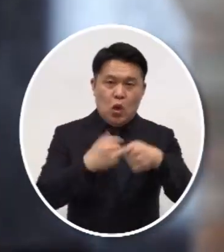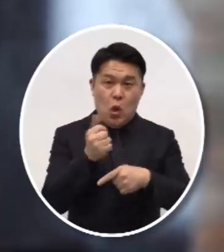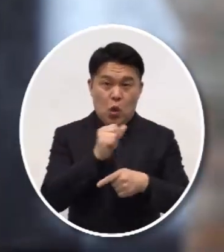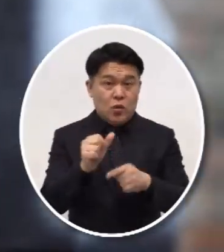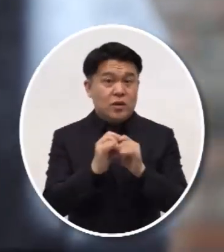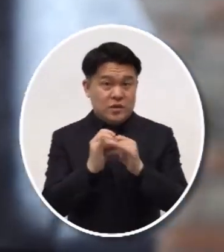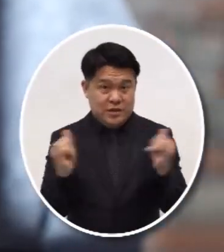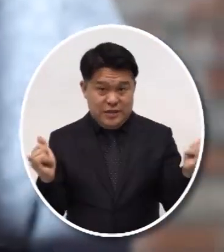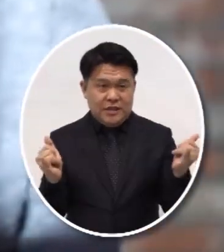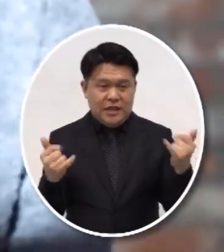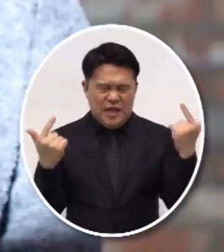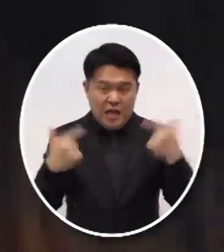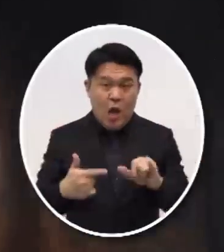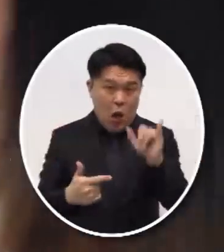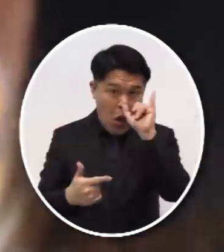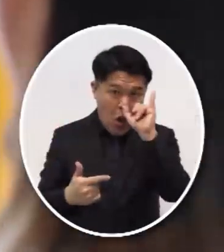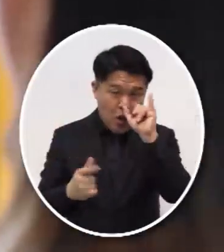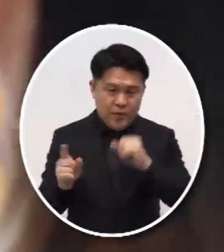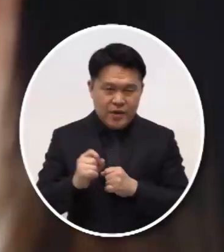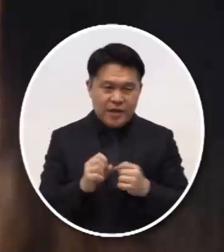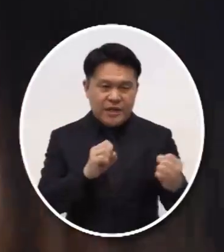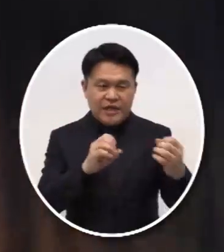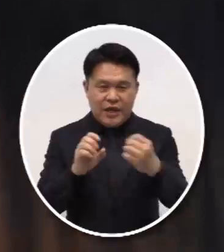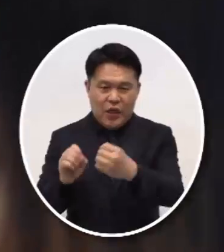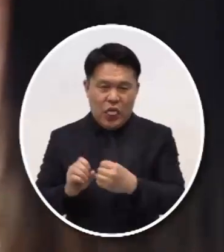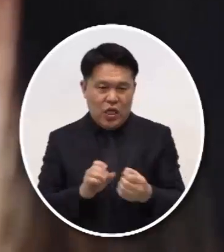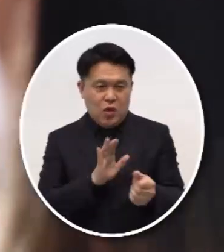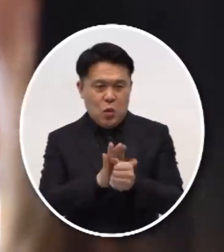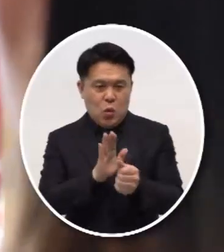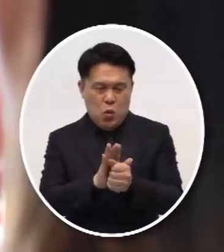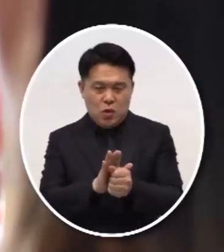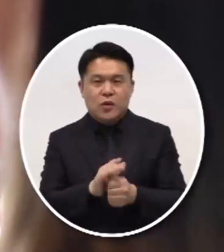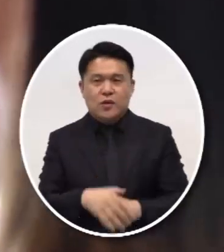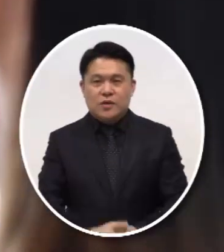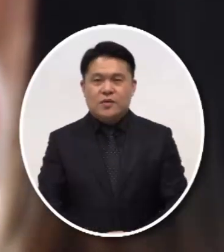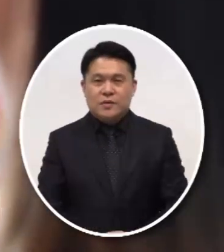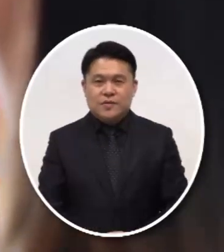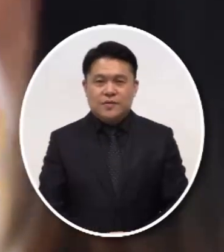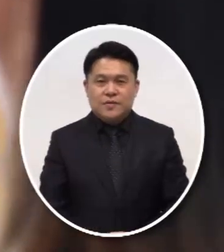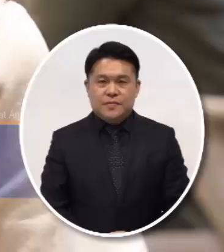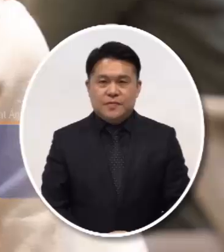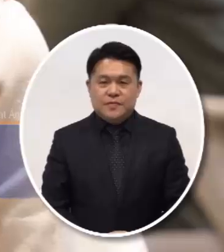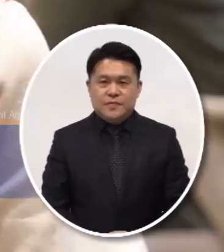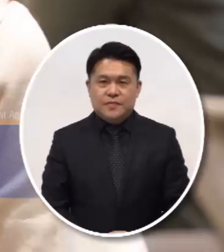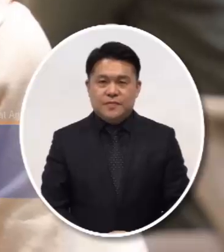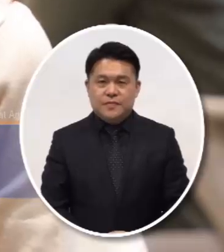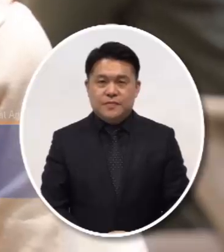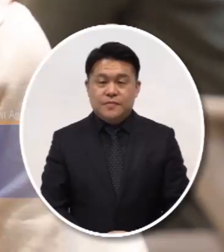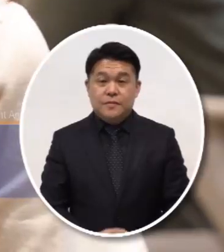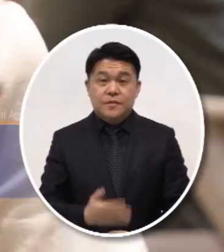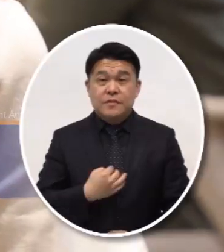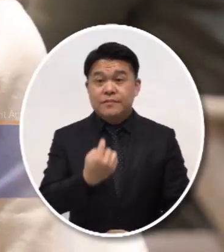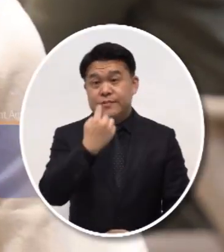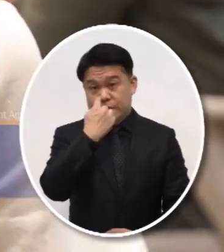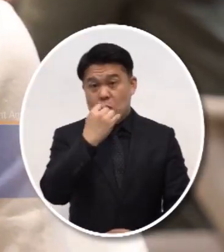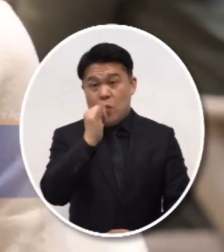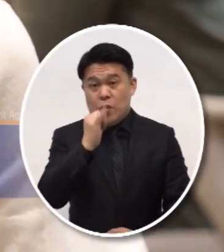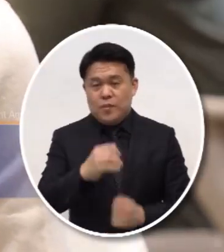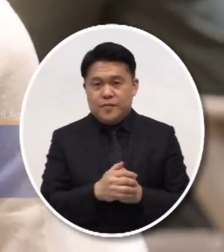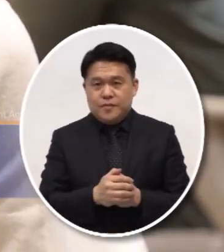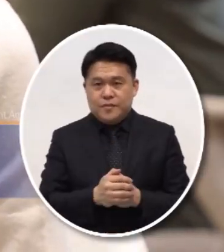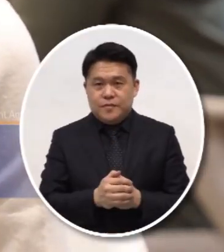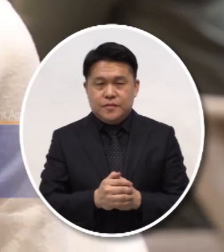통역 담당자가 상주하며 원활한 의사소통이 계속될 수 있도록 돕습니다. 근데 저도 배워가는 것